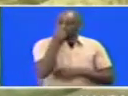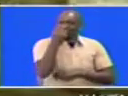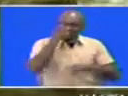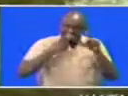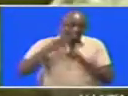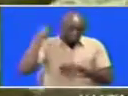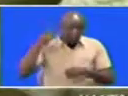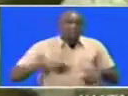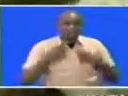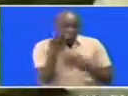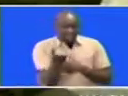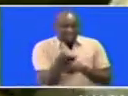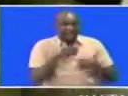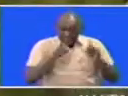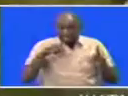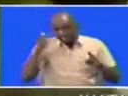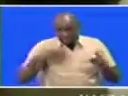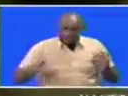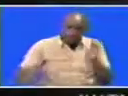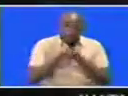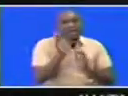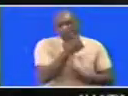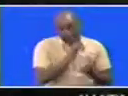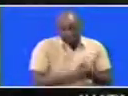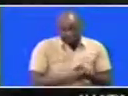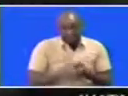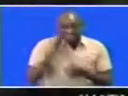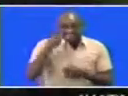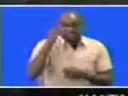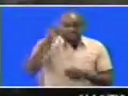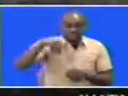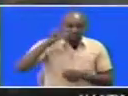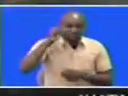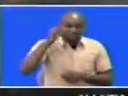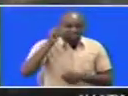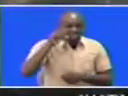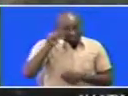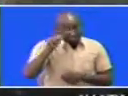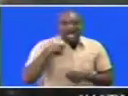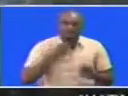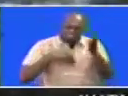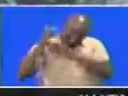iliyopita, lakini wakatimuliwa na watu wa maeneo haya. Kwa ufupi ni sehemu yenye historia pevu